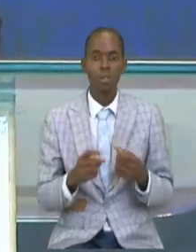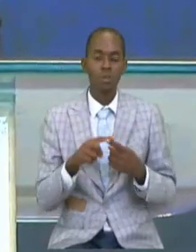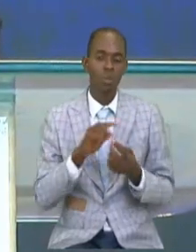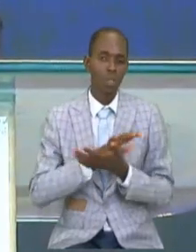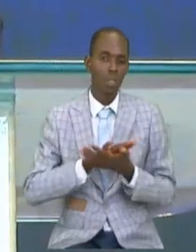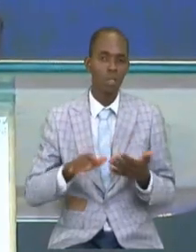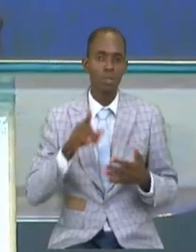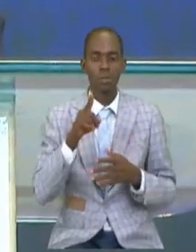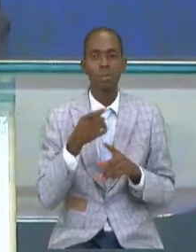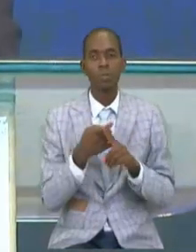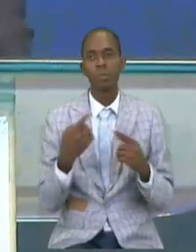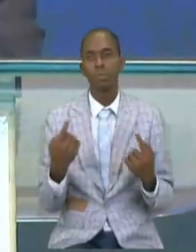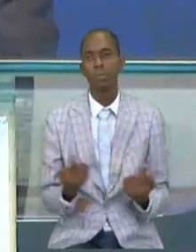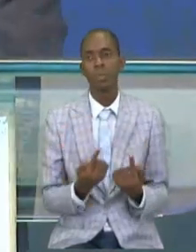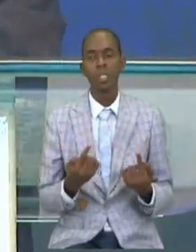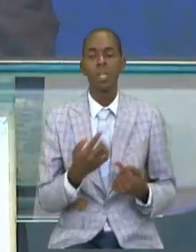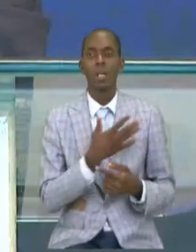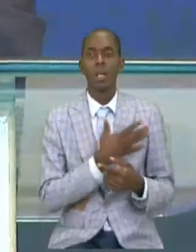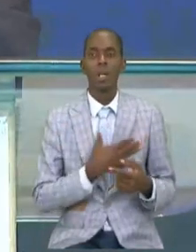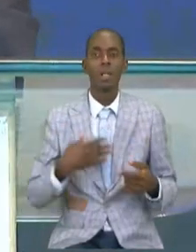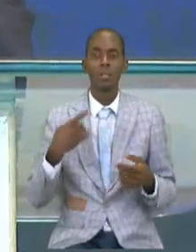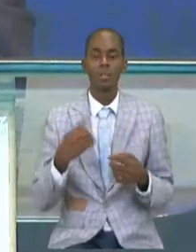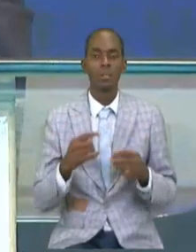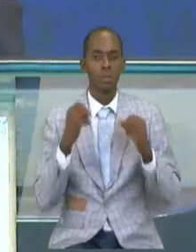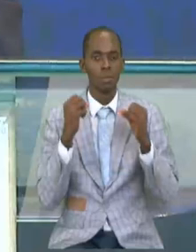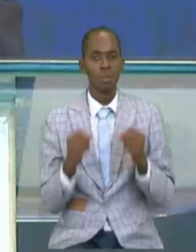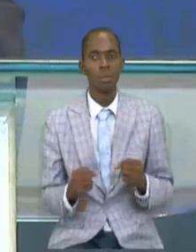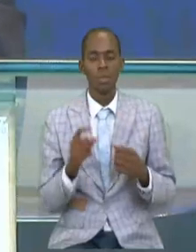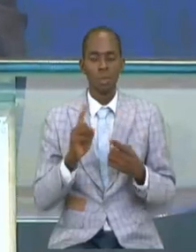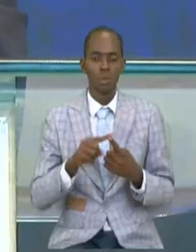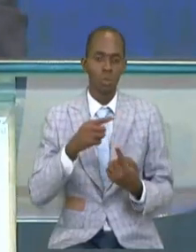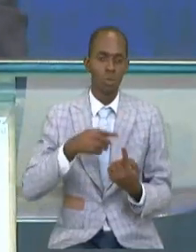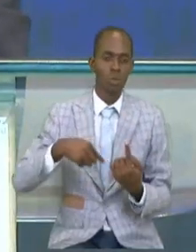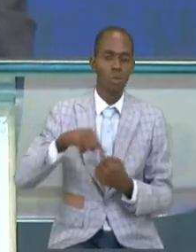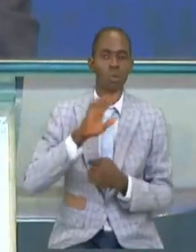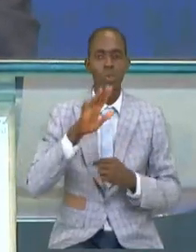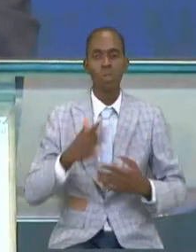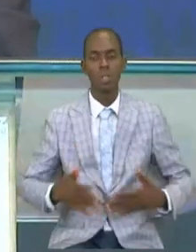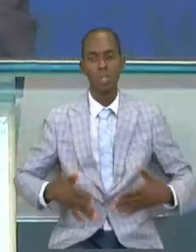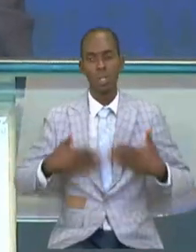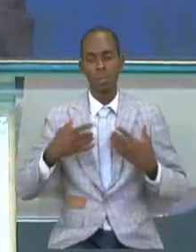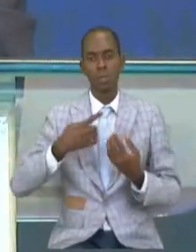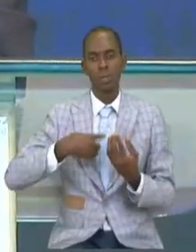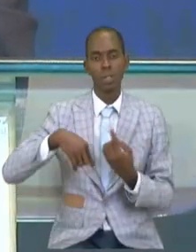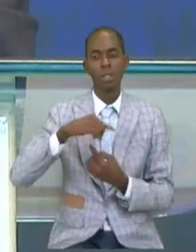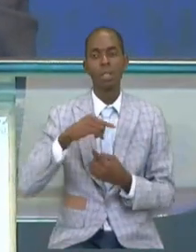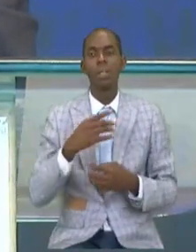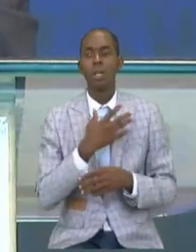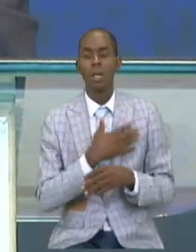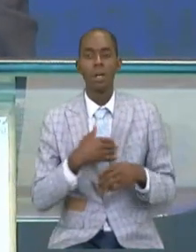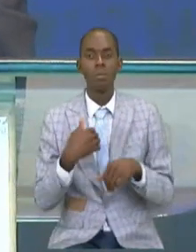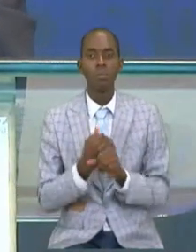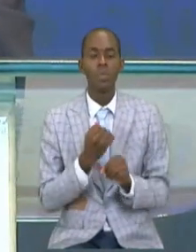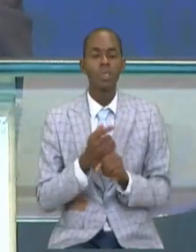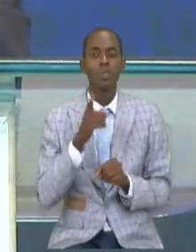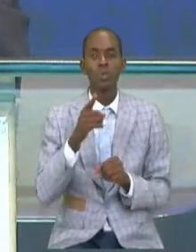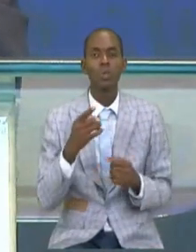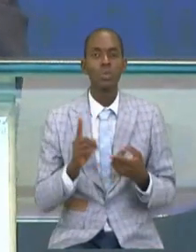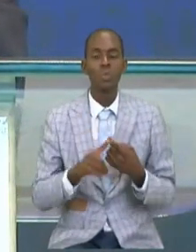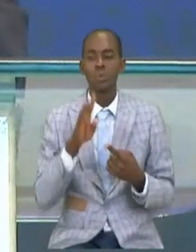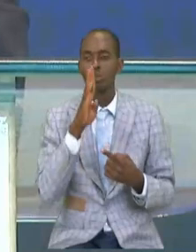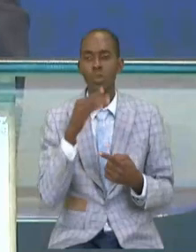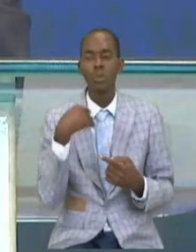La puissance pour te purifier du péché et la puissance pour transformer ta vie et